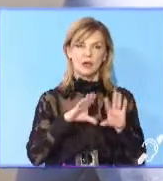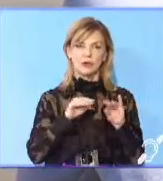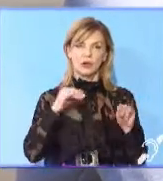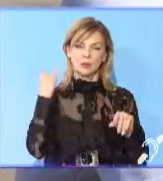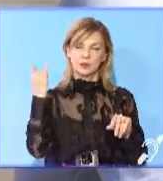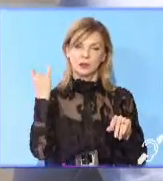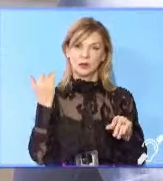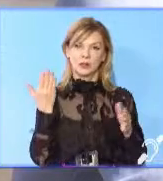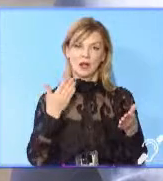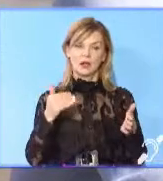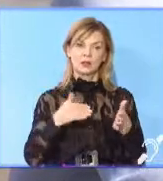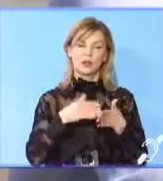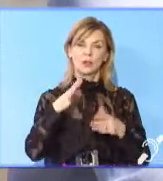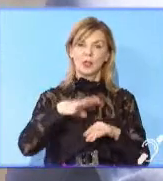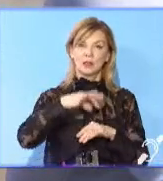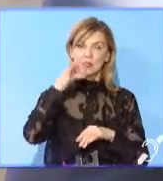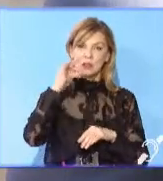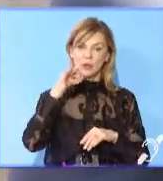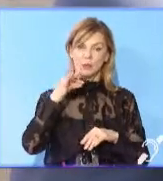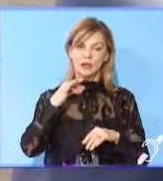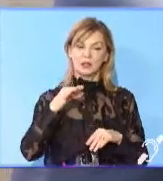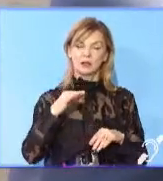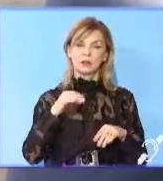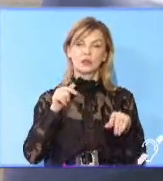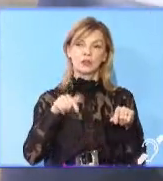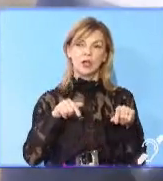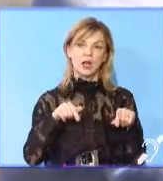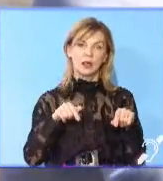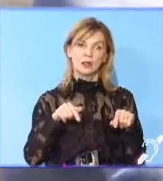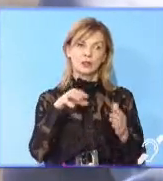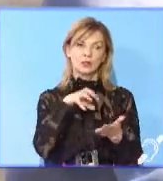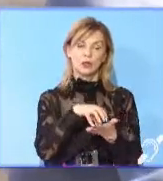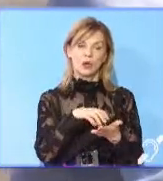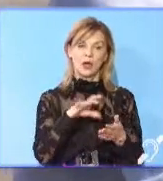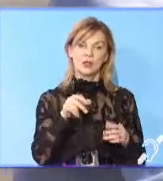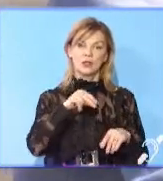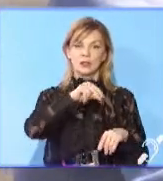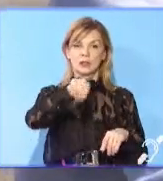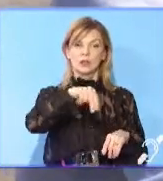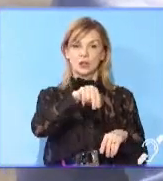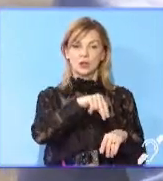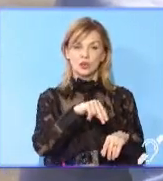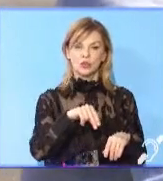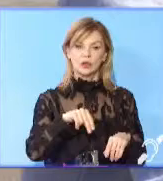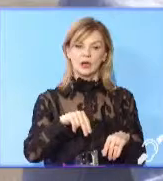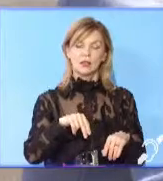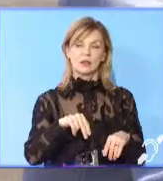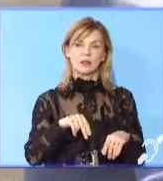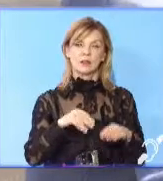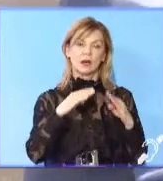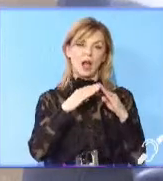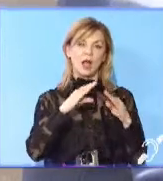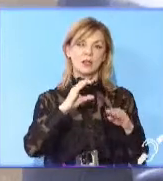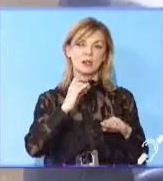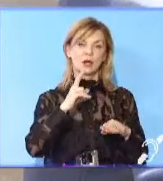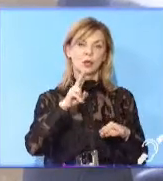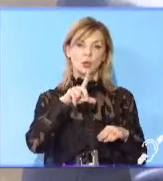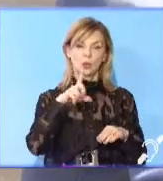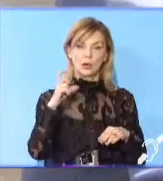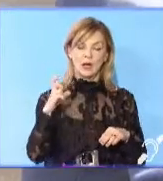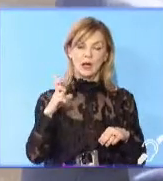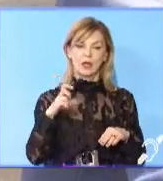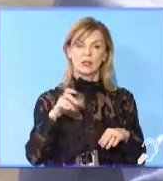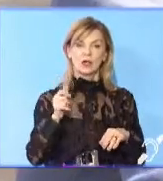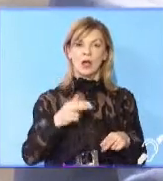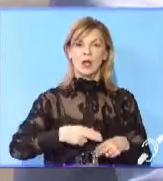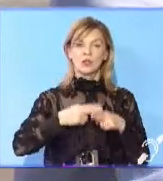ce merită descoperită și la nivel local, atât la nivel local cât și în județ, de la Conace, Cule și așa mai departe.